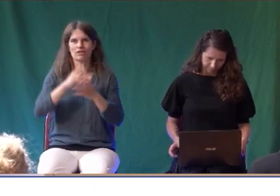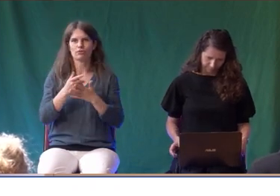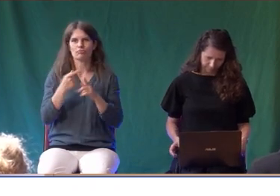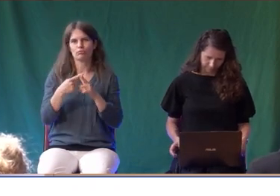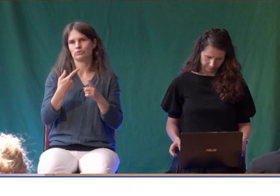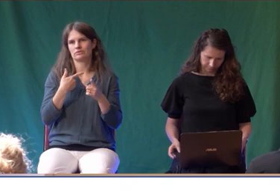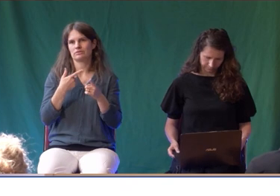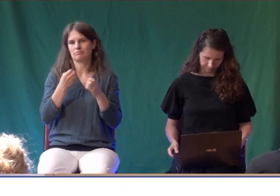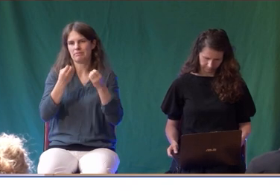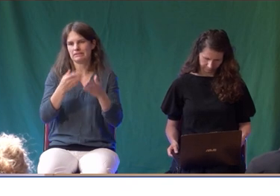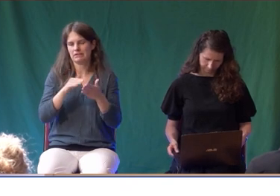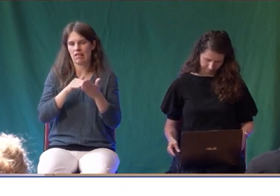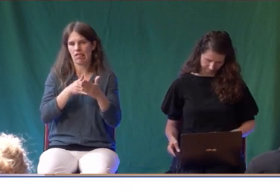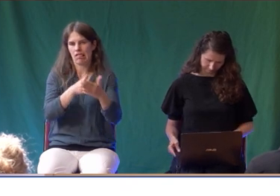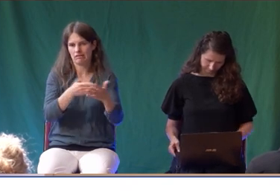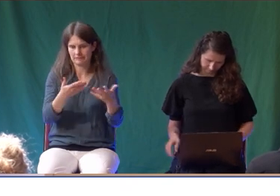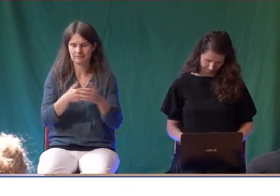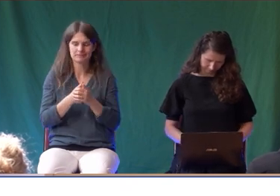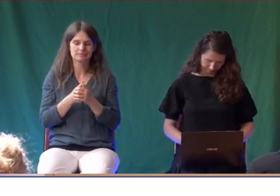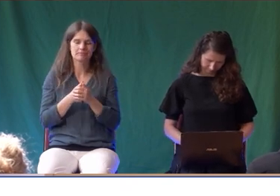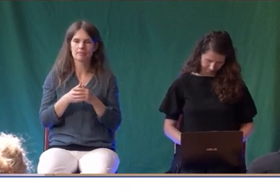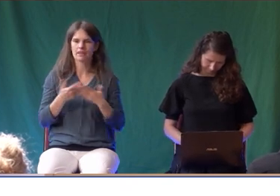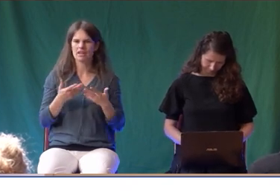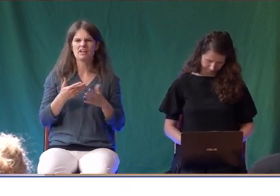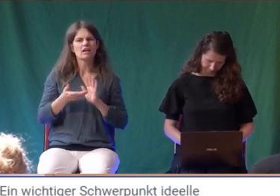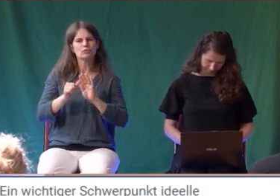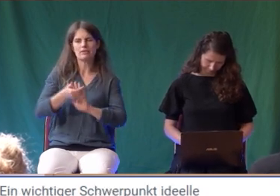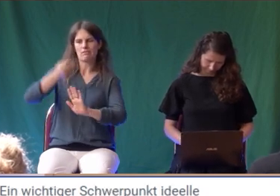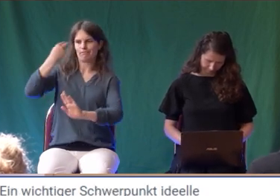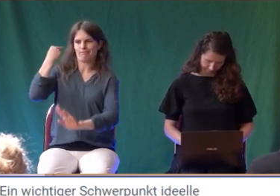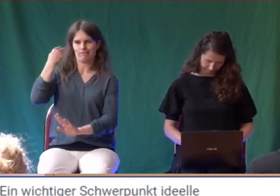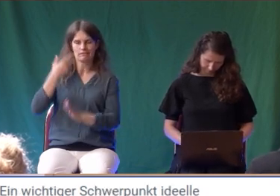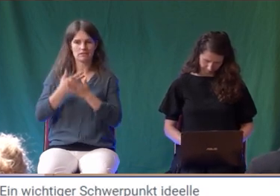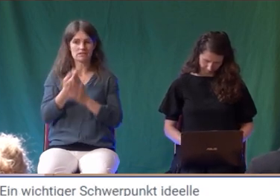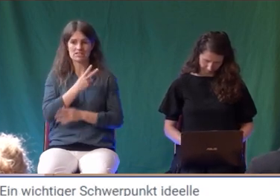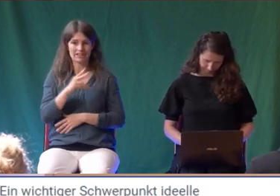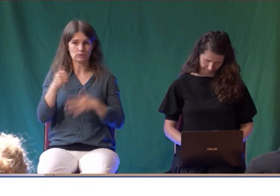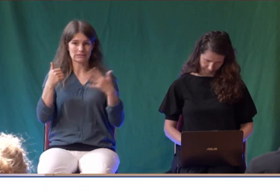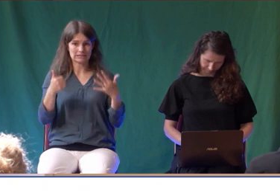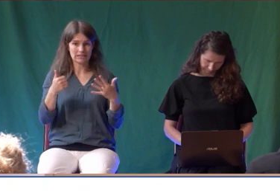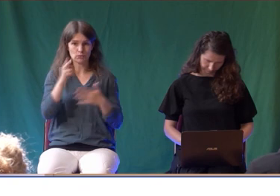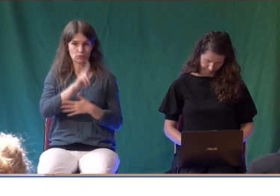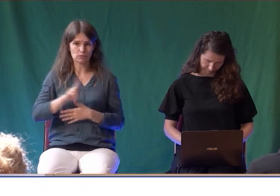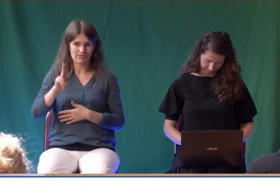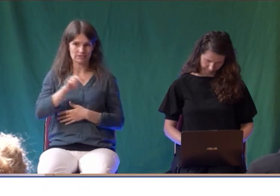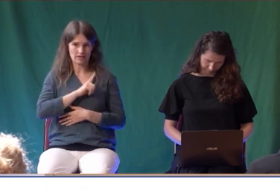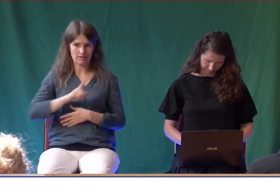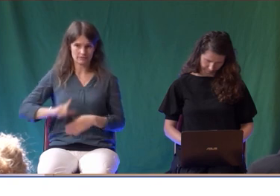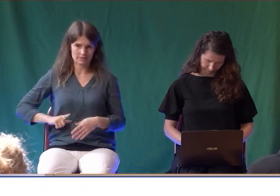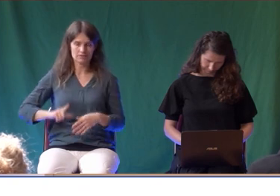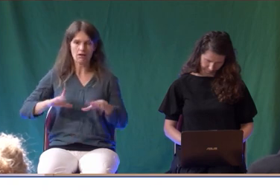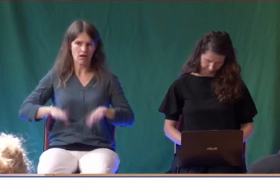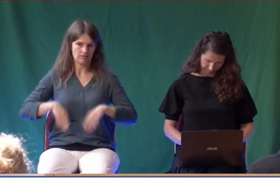kurzer Blick in die Geschichte erste Arbeiten zum Thema Eltern mit Behinderung haben wir es 2006 an der Universität Leipzig begonnen